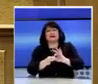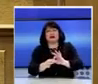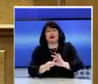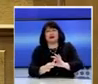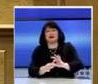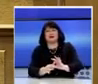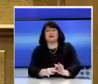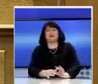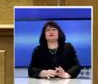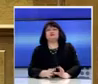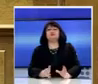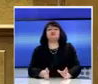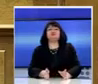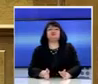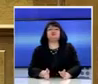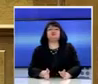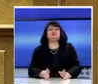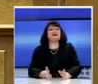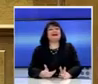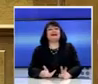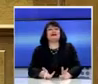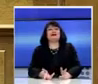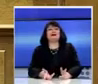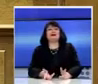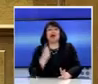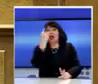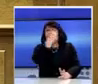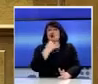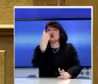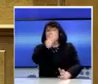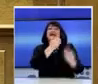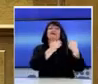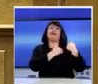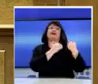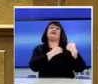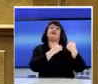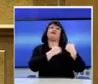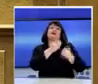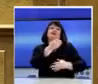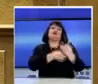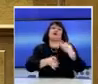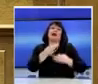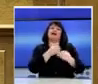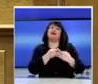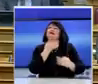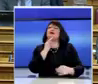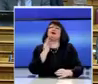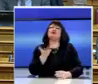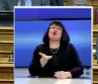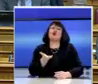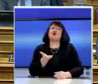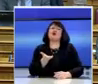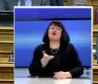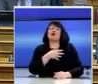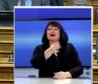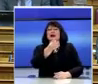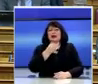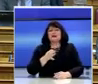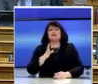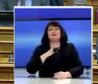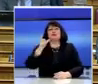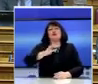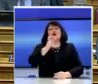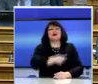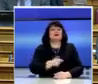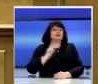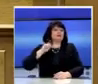επιστρατεύετε την έννοια της ατομικής ευθύνης. Γιατί διαρκώς μιλάτε για πολίτες που